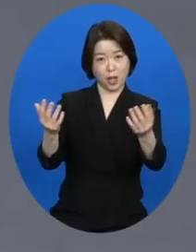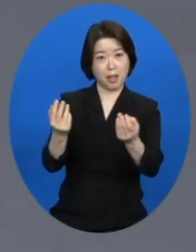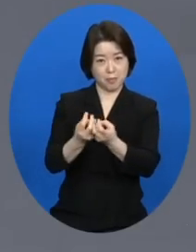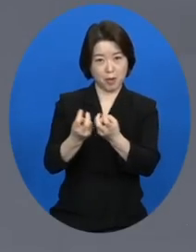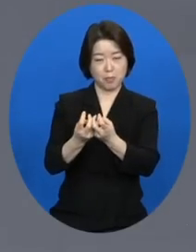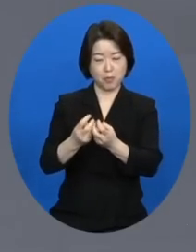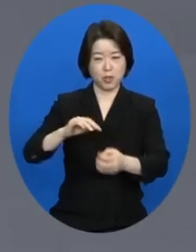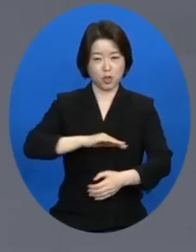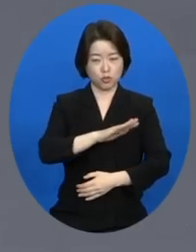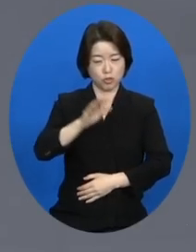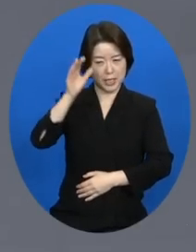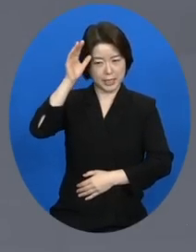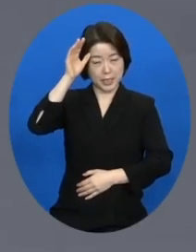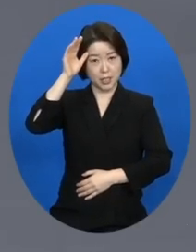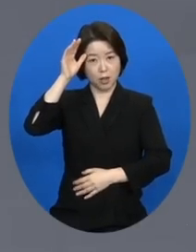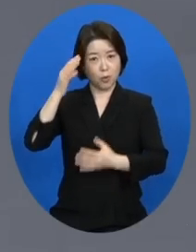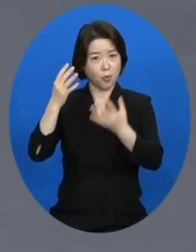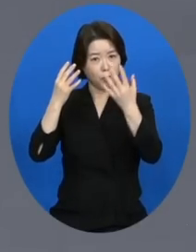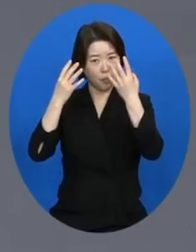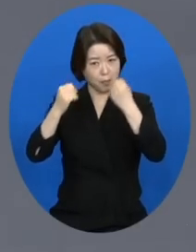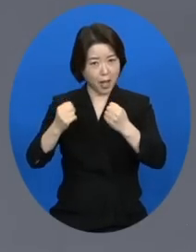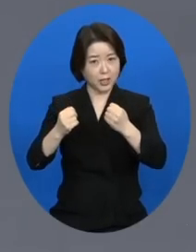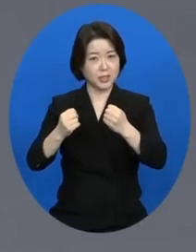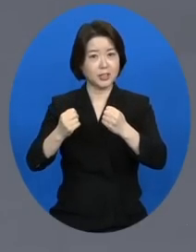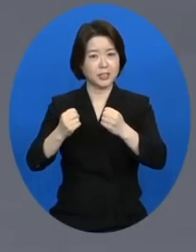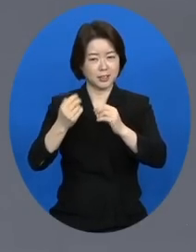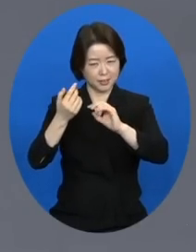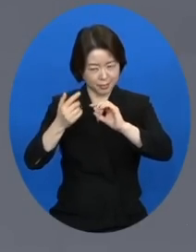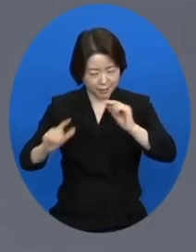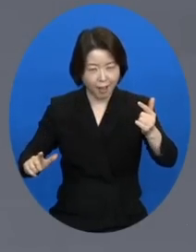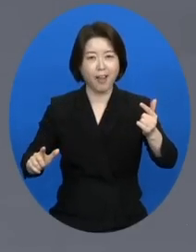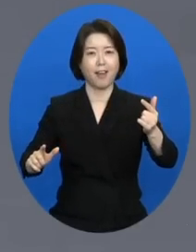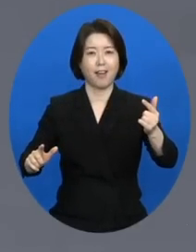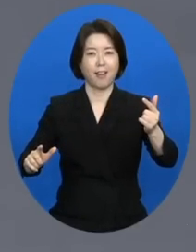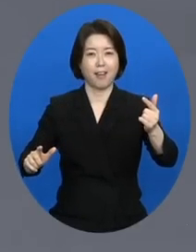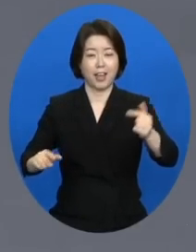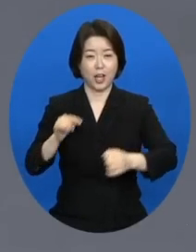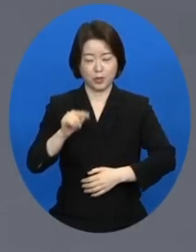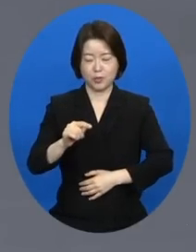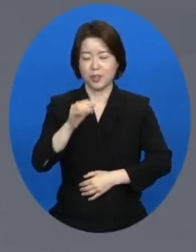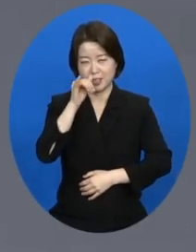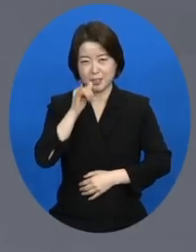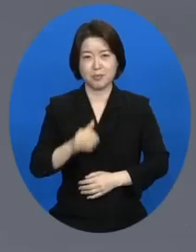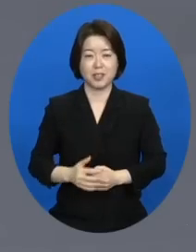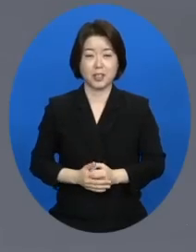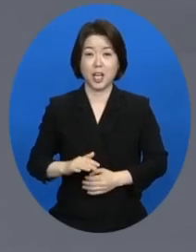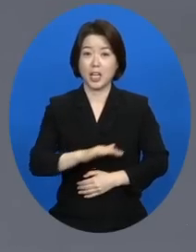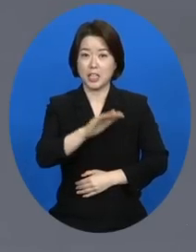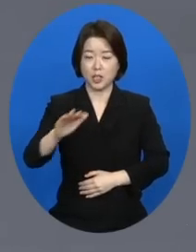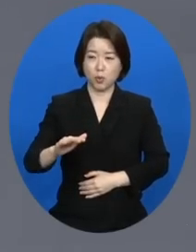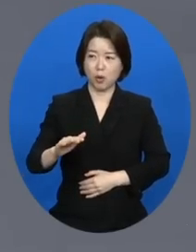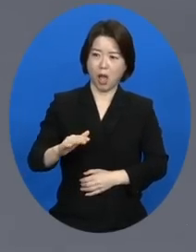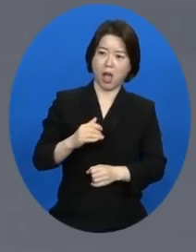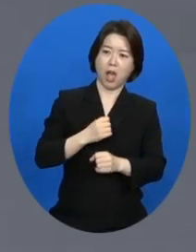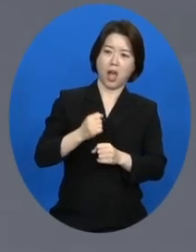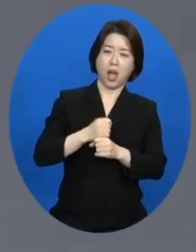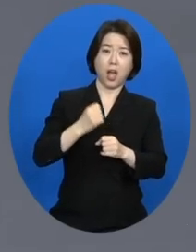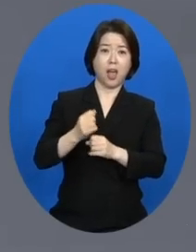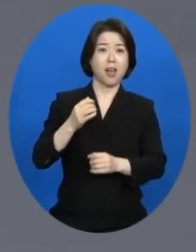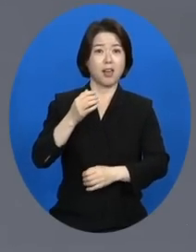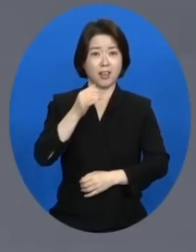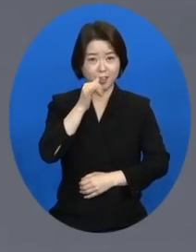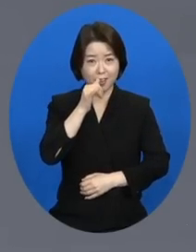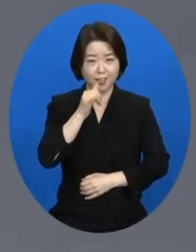우리의 기대와는 굉장히 많이 다르다는 데 있습니다. 이것이 우리를 굉장히 당황스럽게